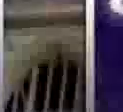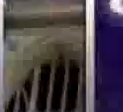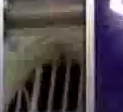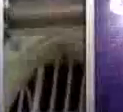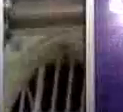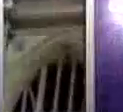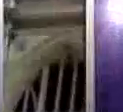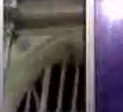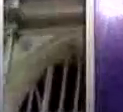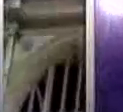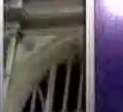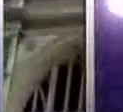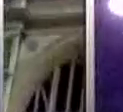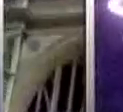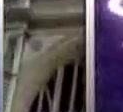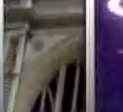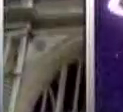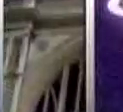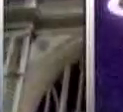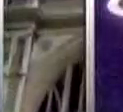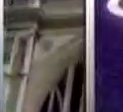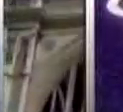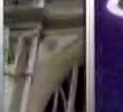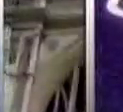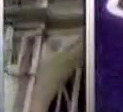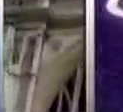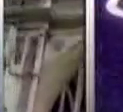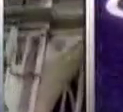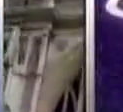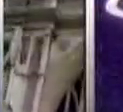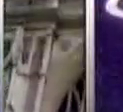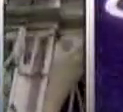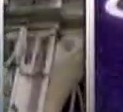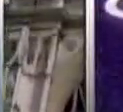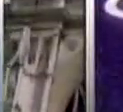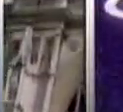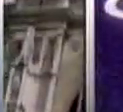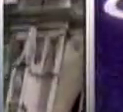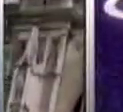本周六晚间11点，新人民王妃诞生特别报道。